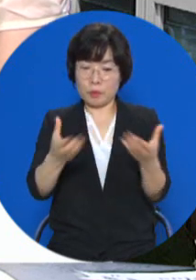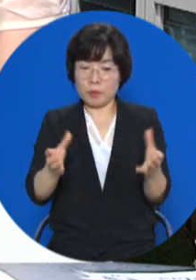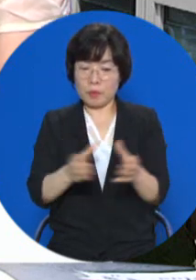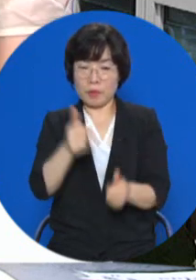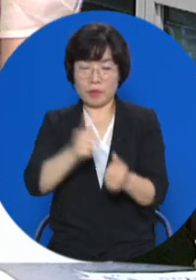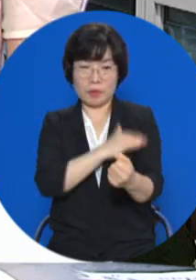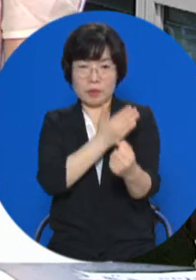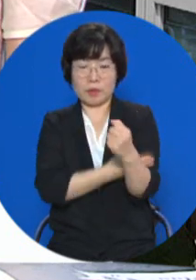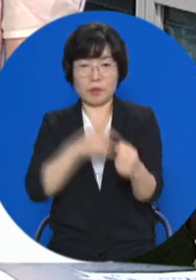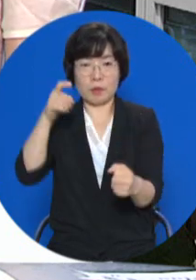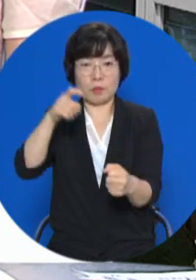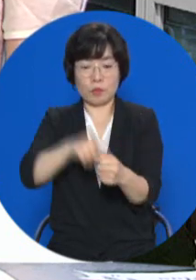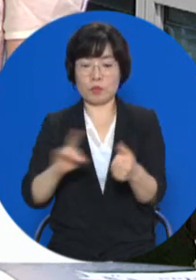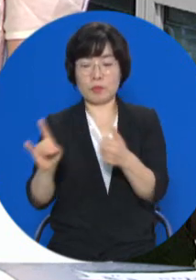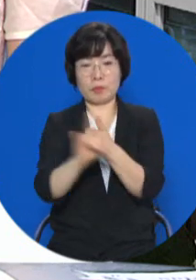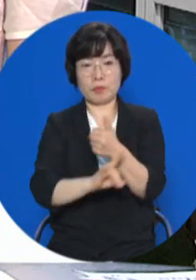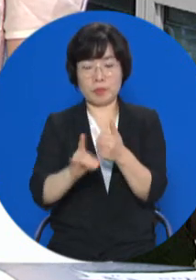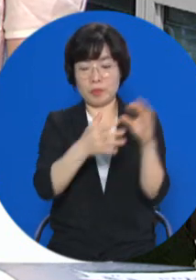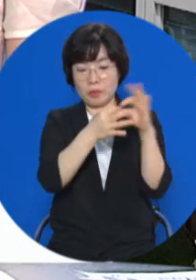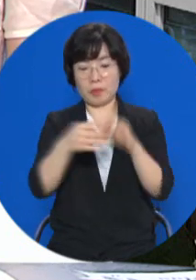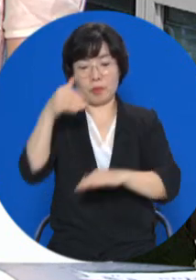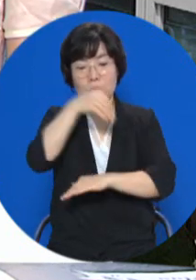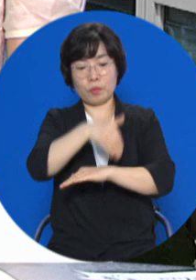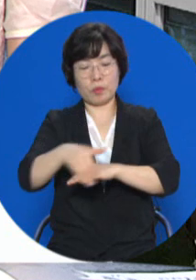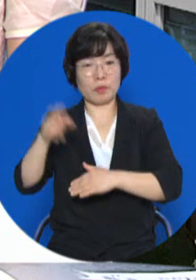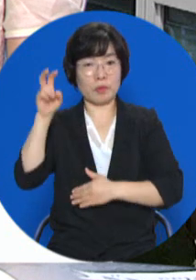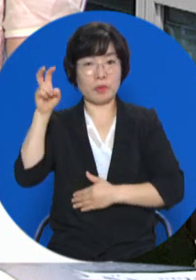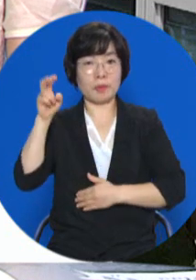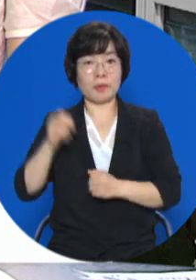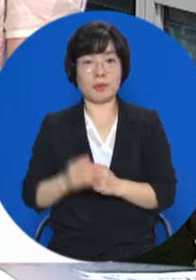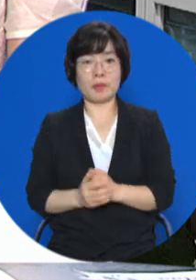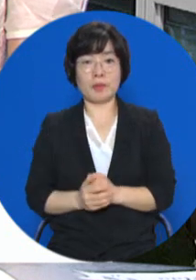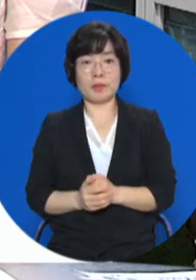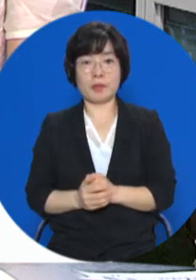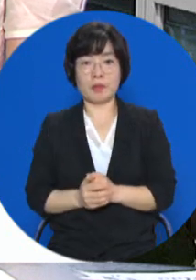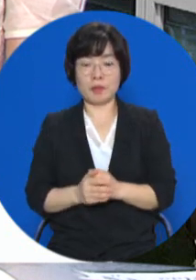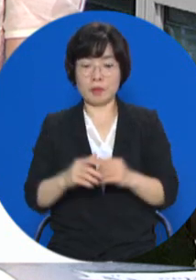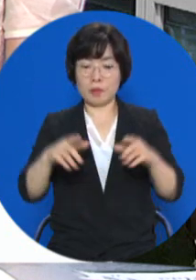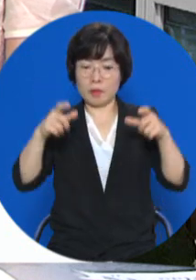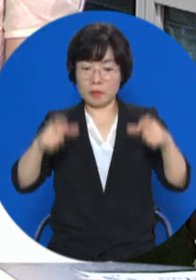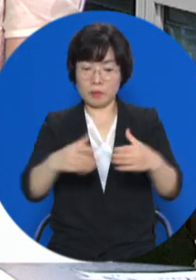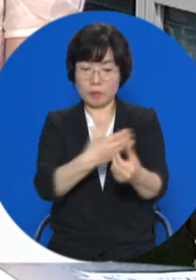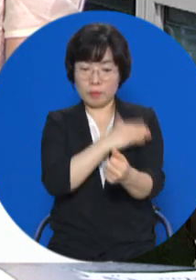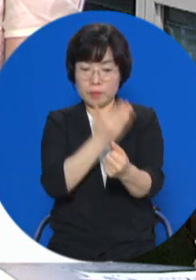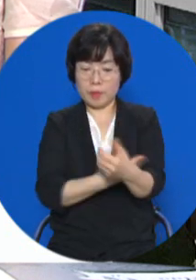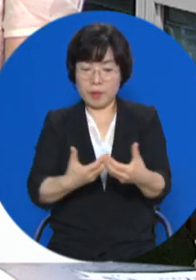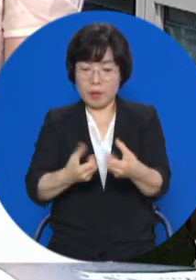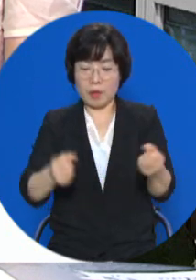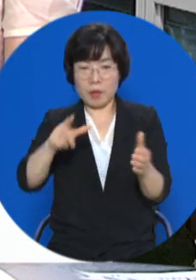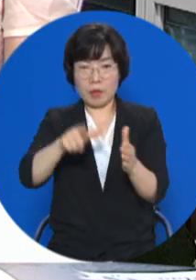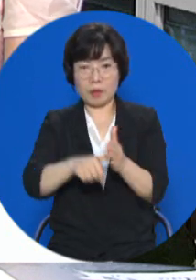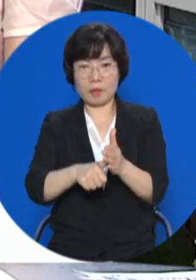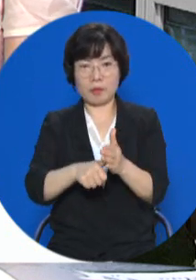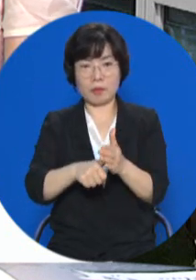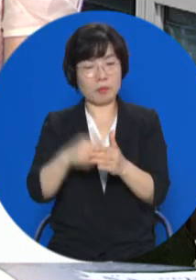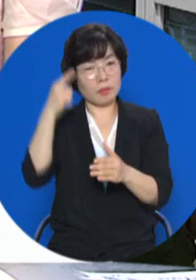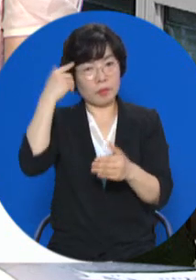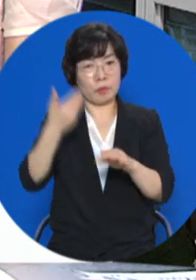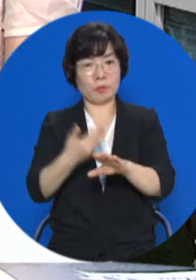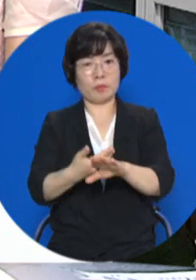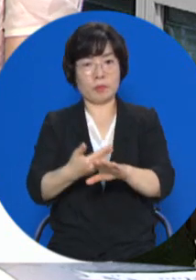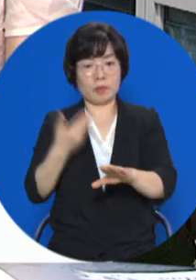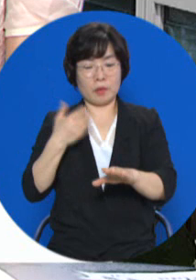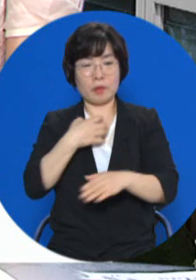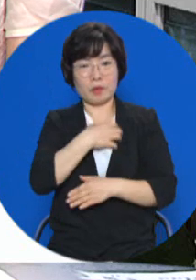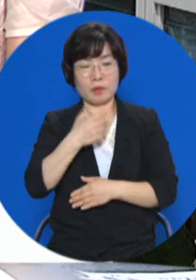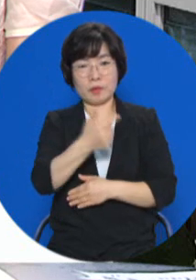경쟁력 확보라는 명분으로 계획대로 진행하는 분위기인데요. 네, 지방분권이라는 시대정신에 동떨어진 계획이라는